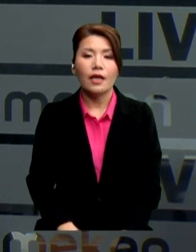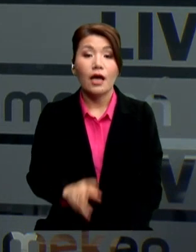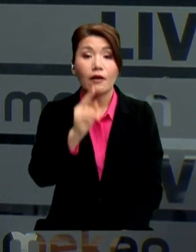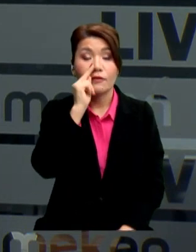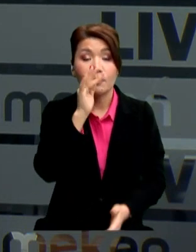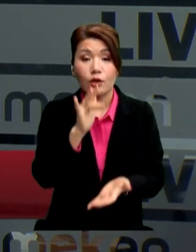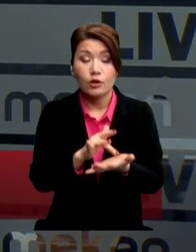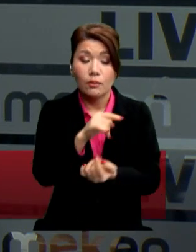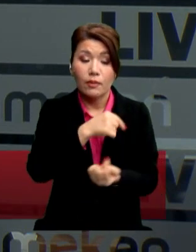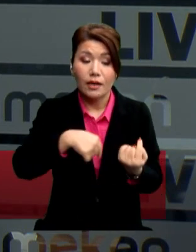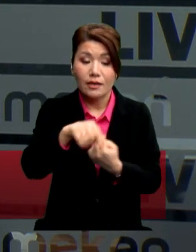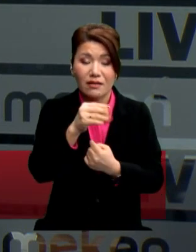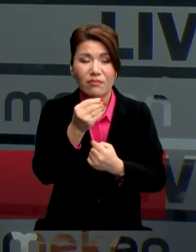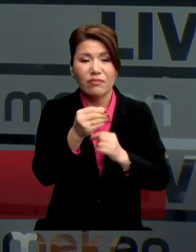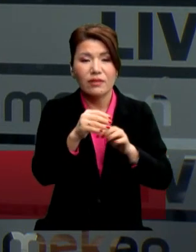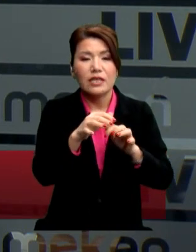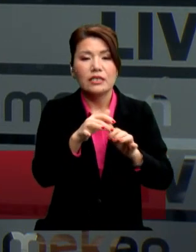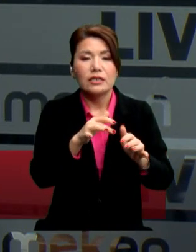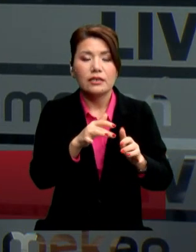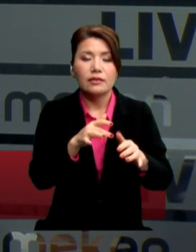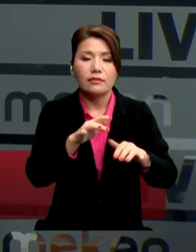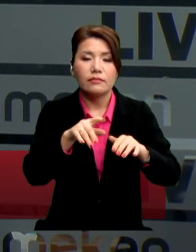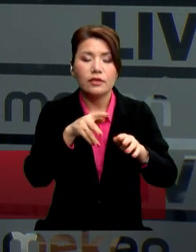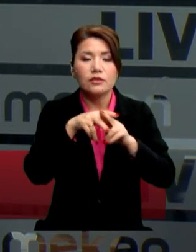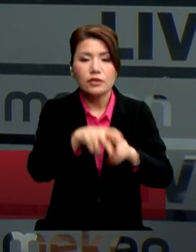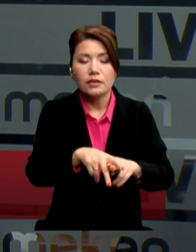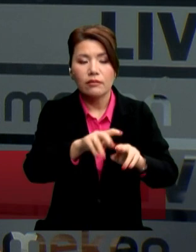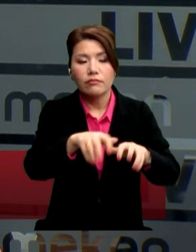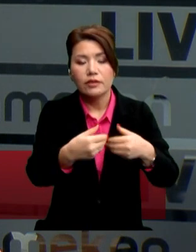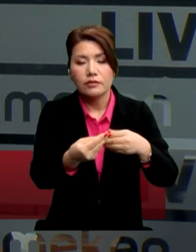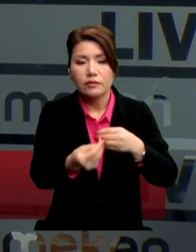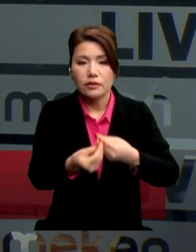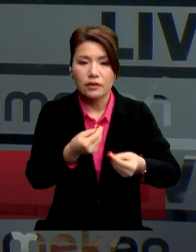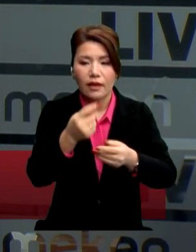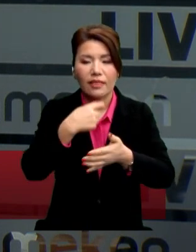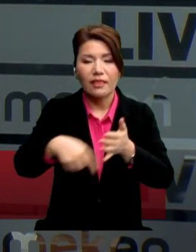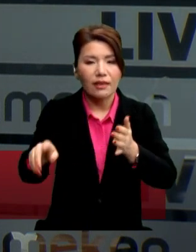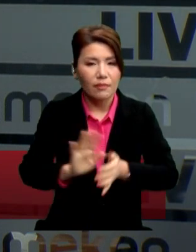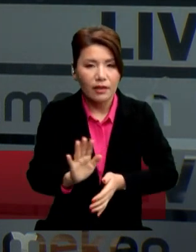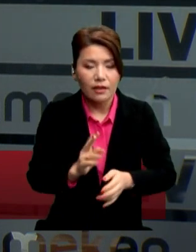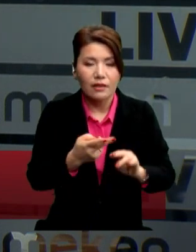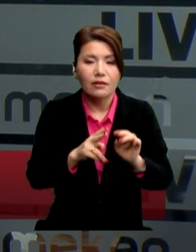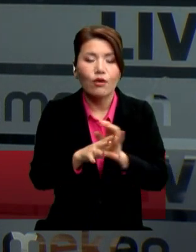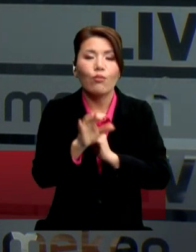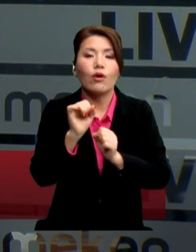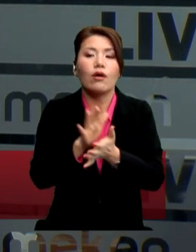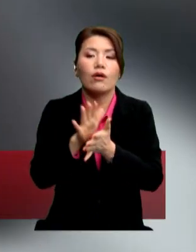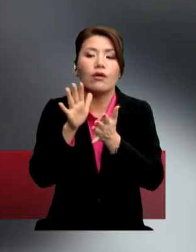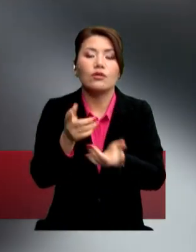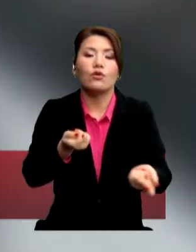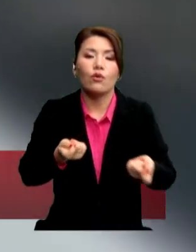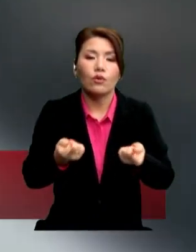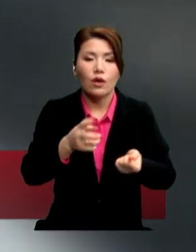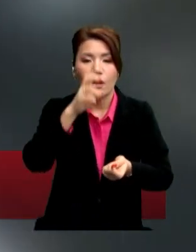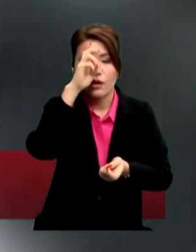А в Шымкенте бизнесмен вымогал у чиновника крупную сумму. За солидные деньги он обещал не предавать огласке данные, которые могли бы опорочить руководителя одного